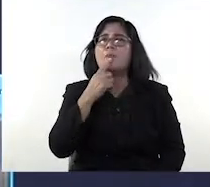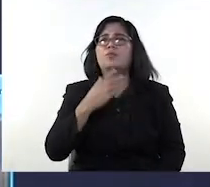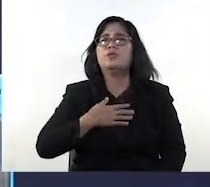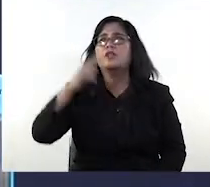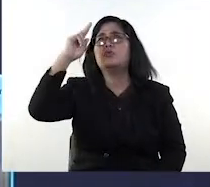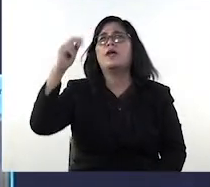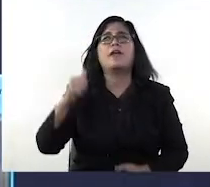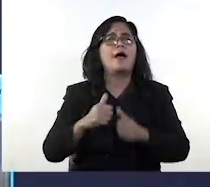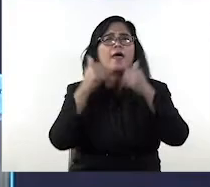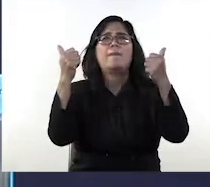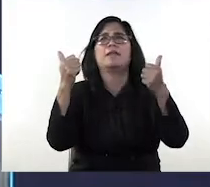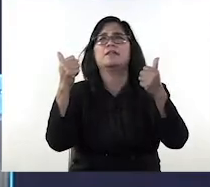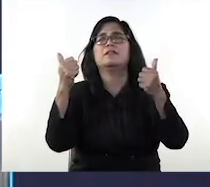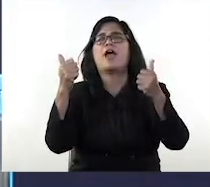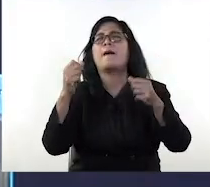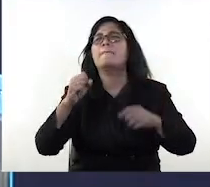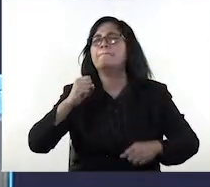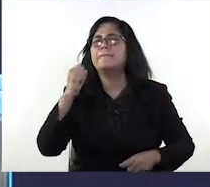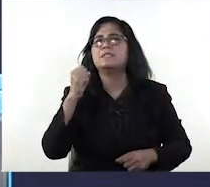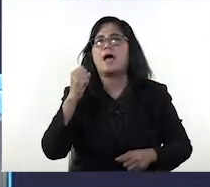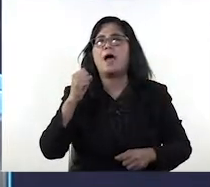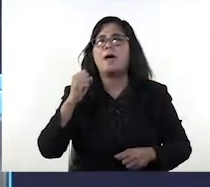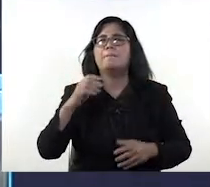segalanya e-books